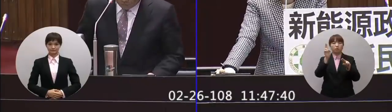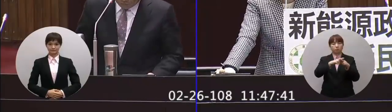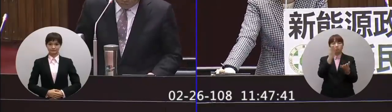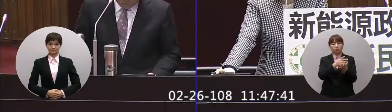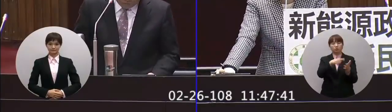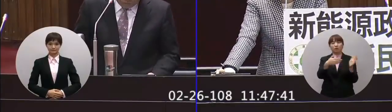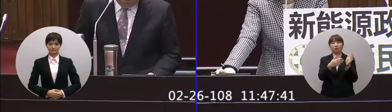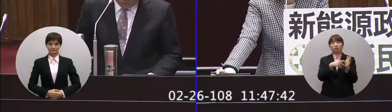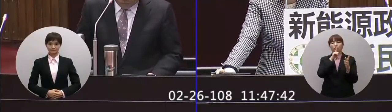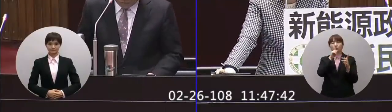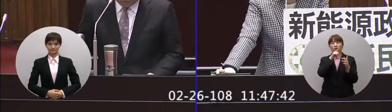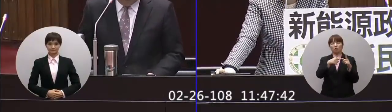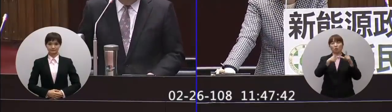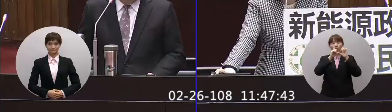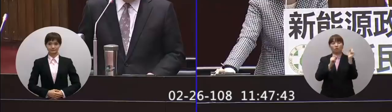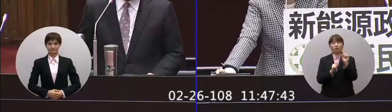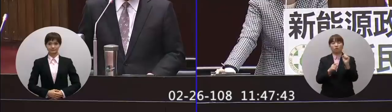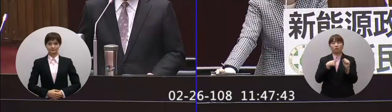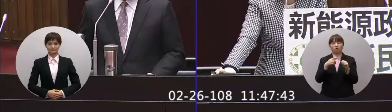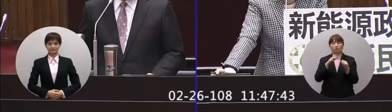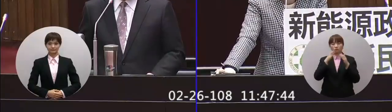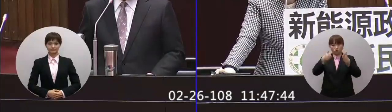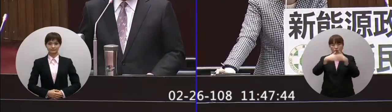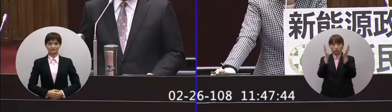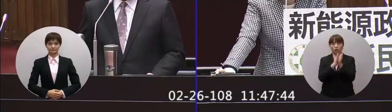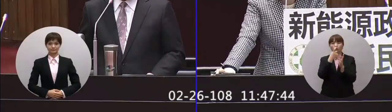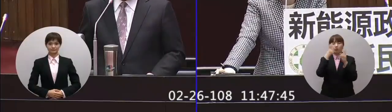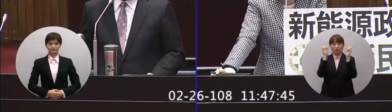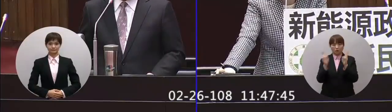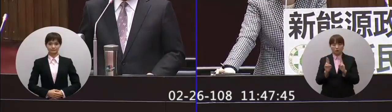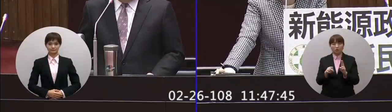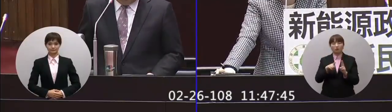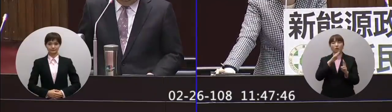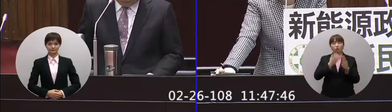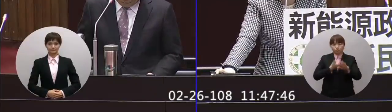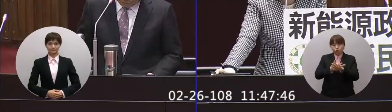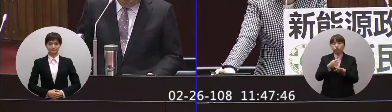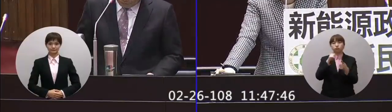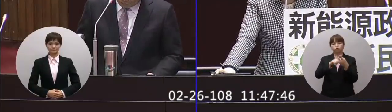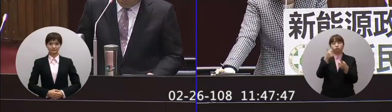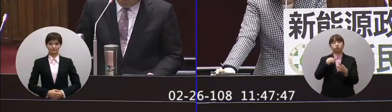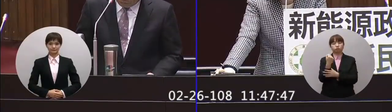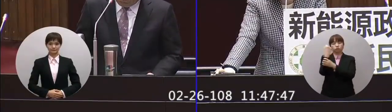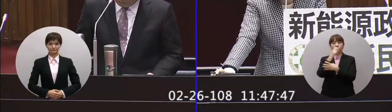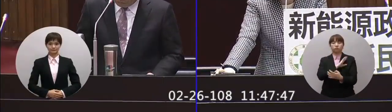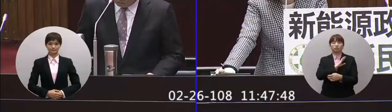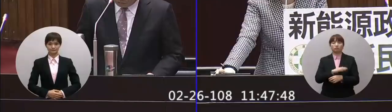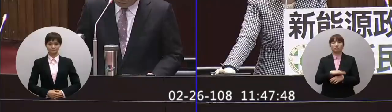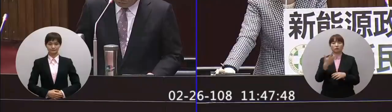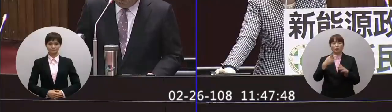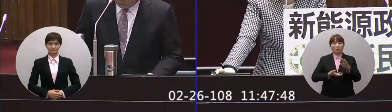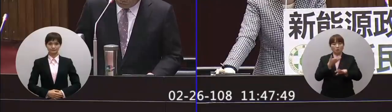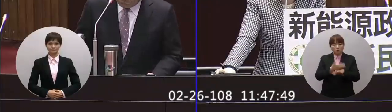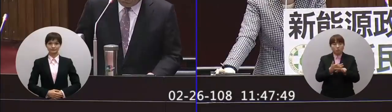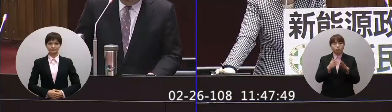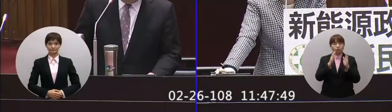就说核能不可取，我们全力发展绿能，全力发展很好，本席都支持。到目前为止，你的全